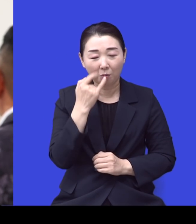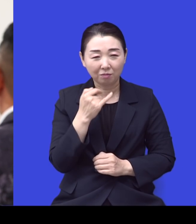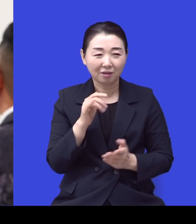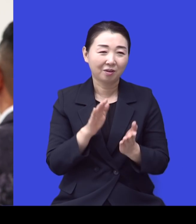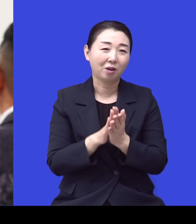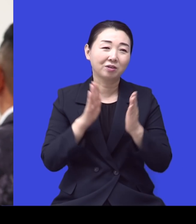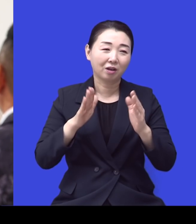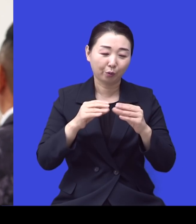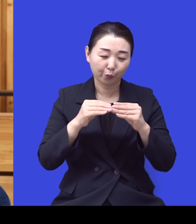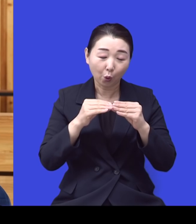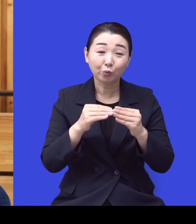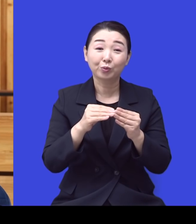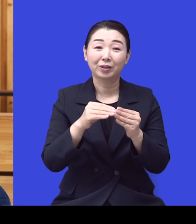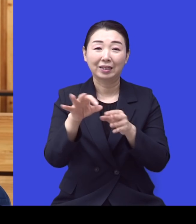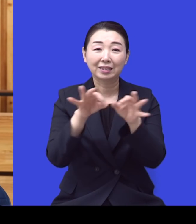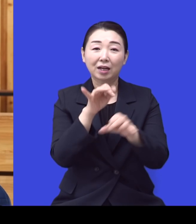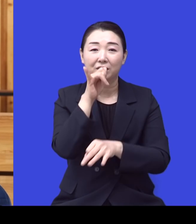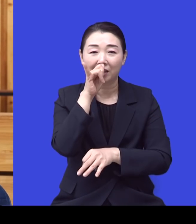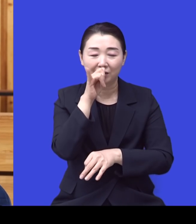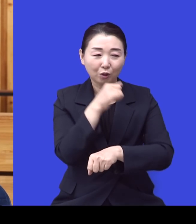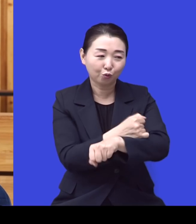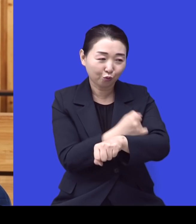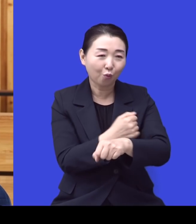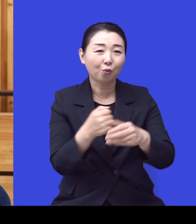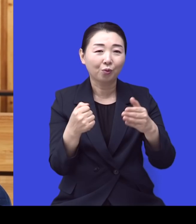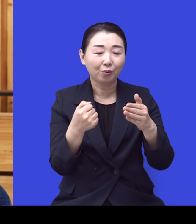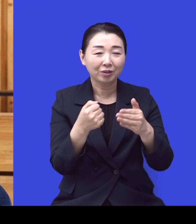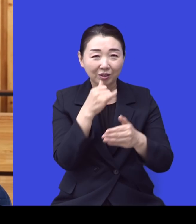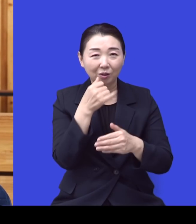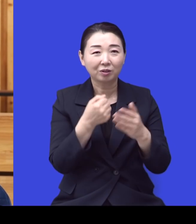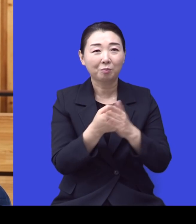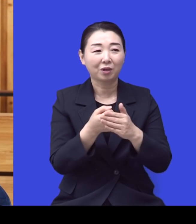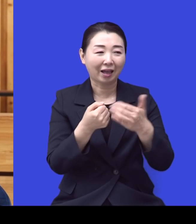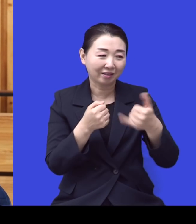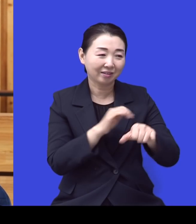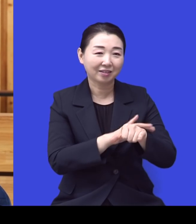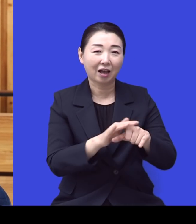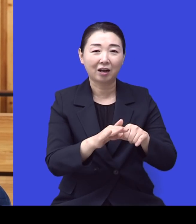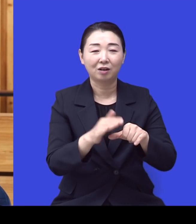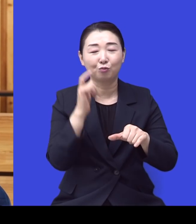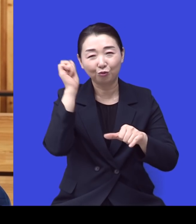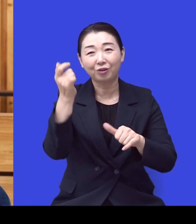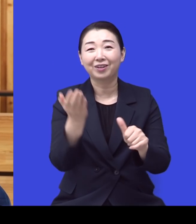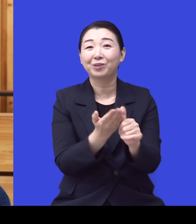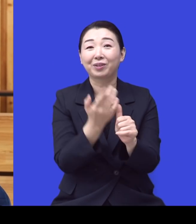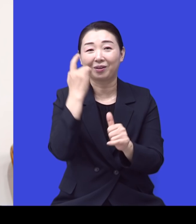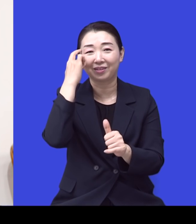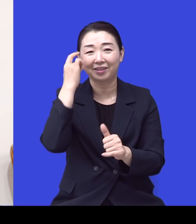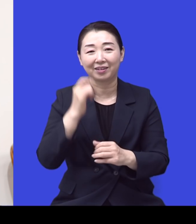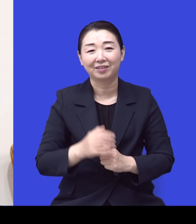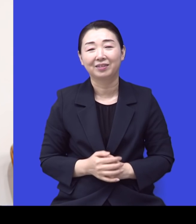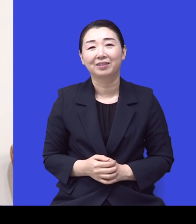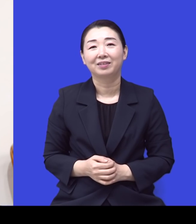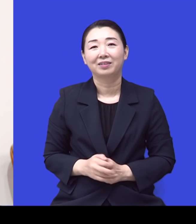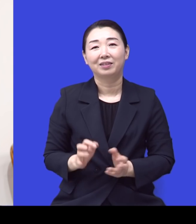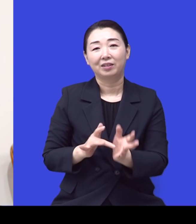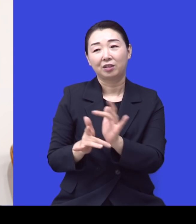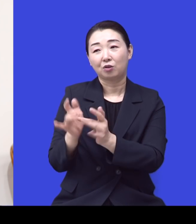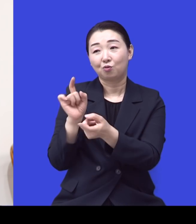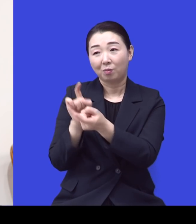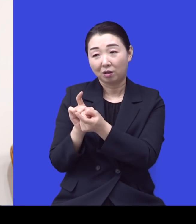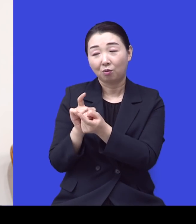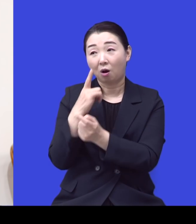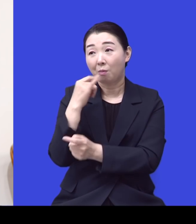네. 그 네. 노고가 저는 그런 아들들을 훌륭하게 키웠다라고 생각을 하거든요. 네, 정말 훌륭한 돌아보면 참 어머님이시네요. 그 예수님 만난 후에 어머니의